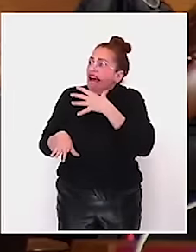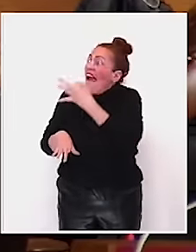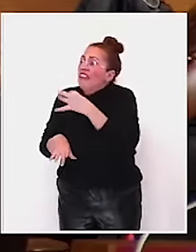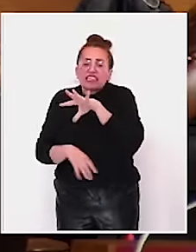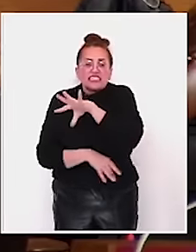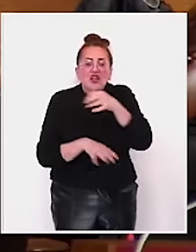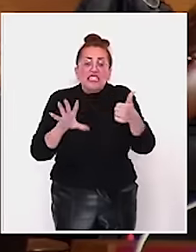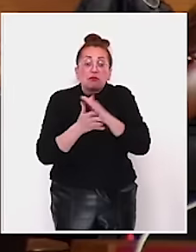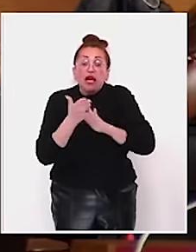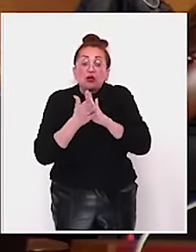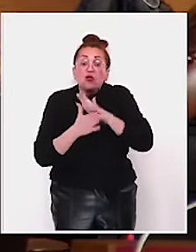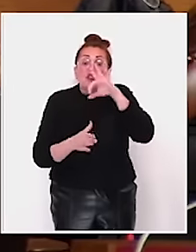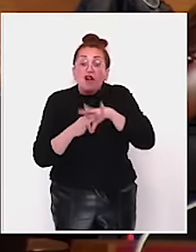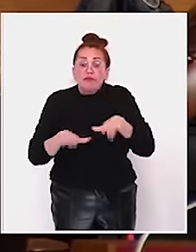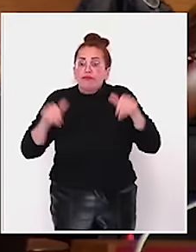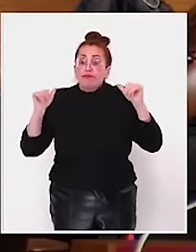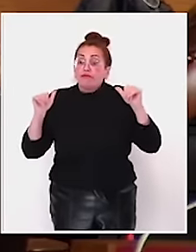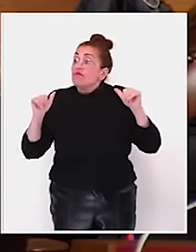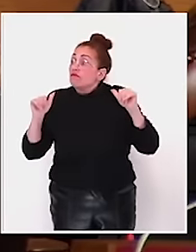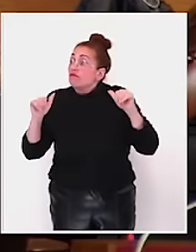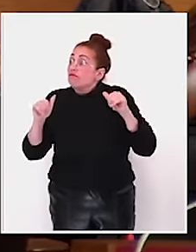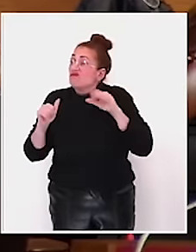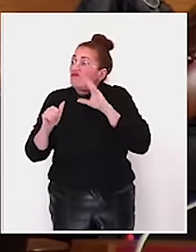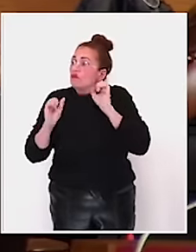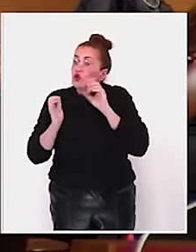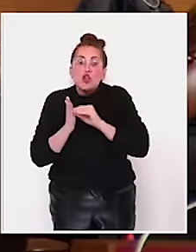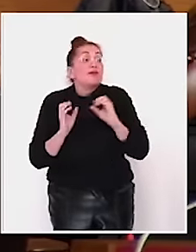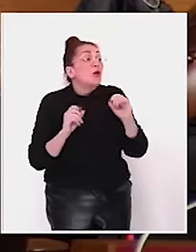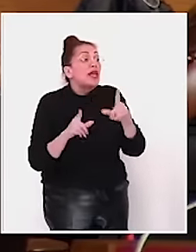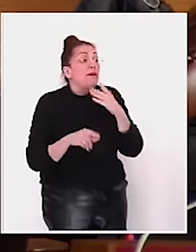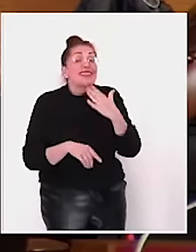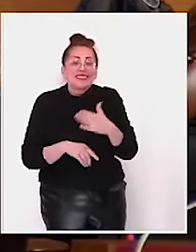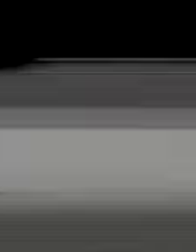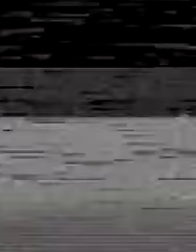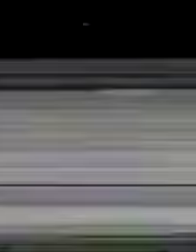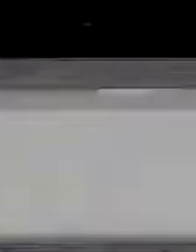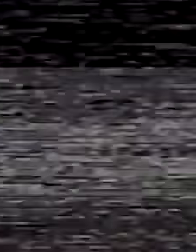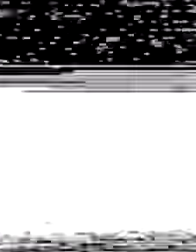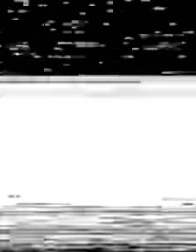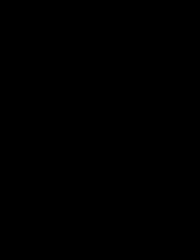qu'on vote abstention. Voilà, si ça vous va de l'intégrer. Ok, merci, c'est intégré.